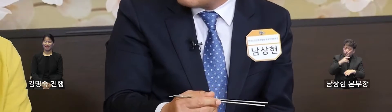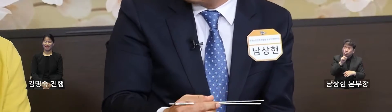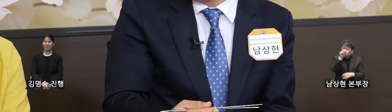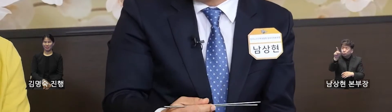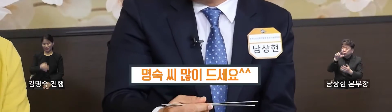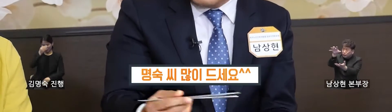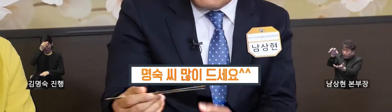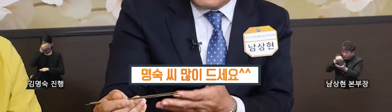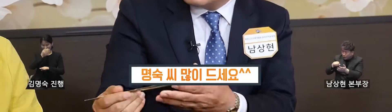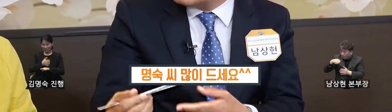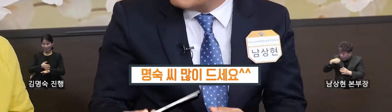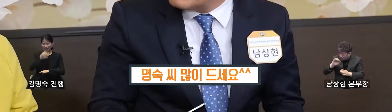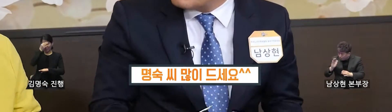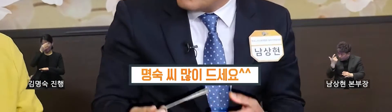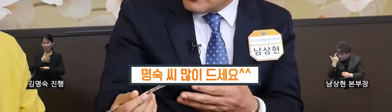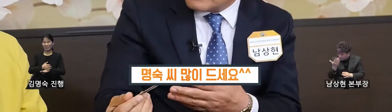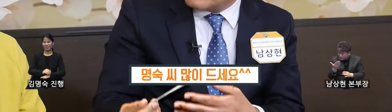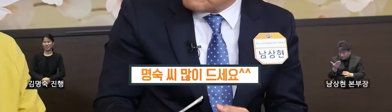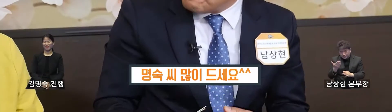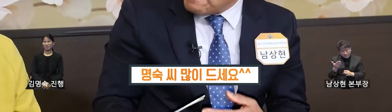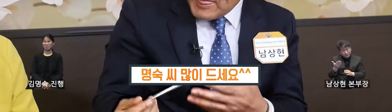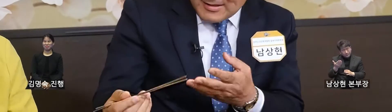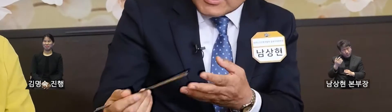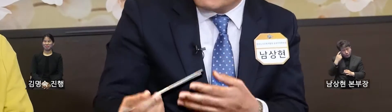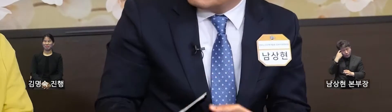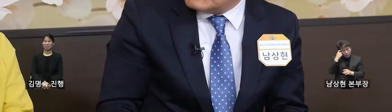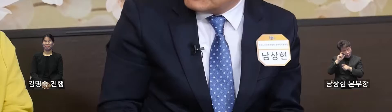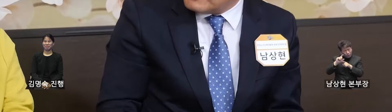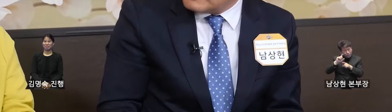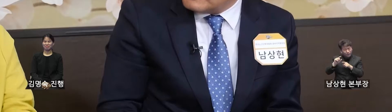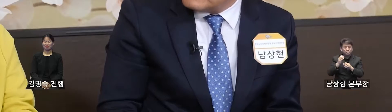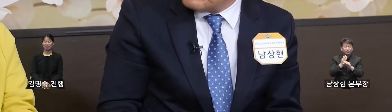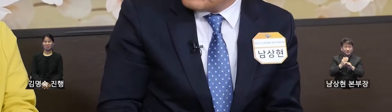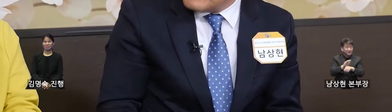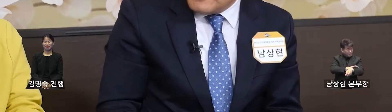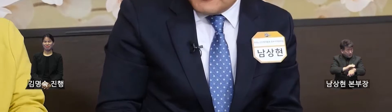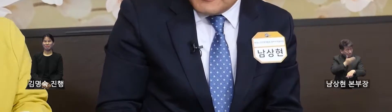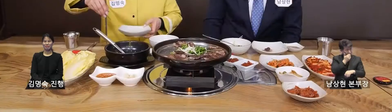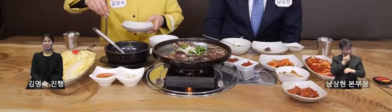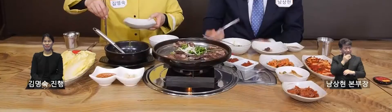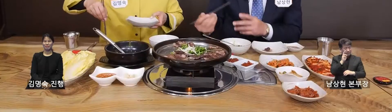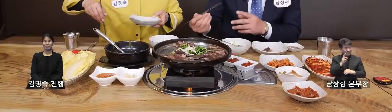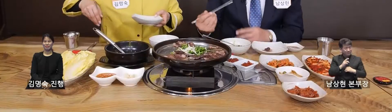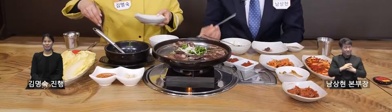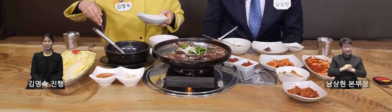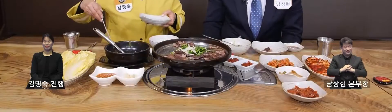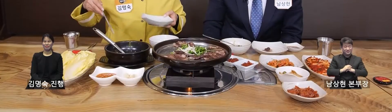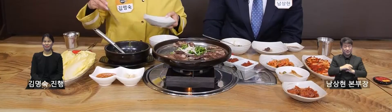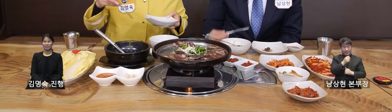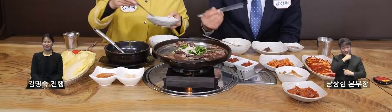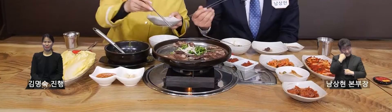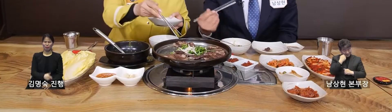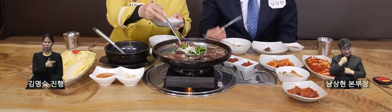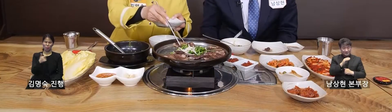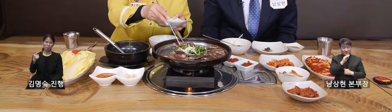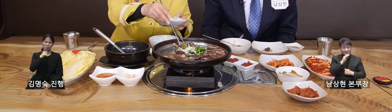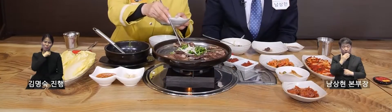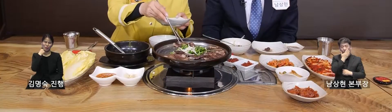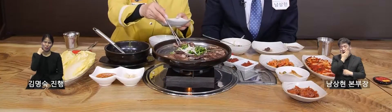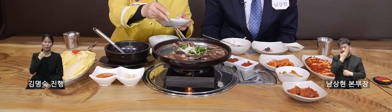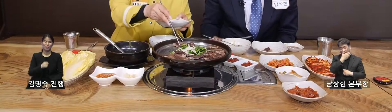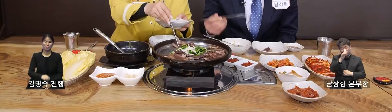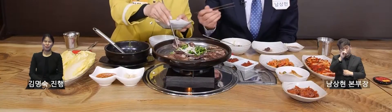아, 죄송합니다. 고민. 아니 많이 드세요. 오늘... 워낙 잘 드시는 것 같아요. 네. 맛도 있고 너무 맛있어. 영양도